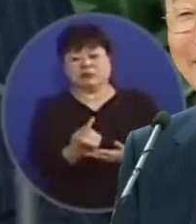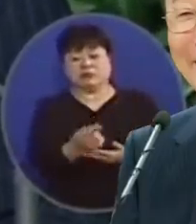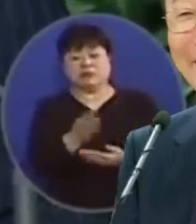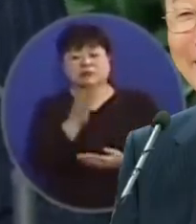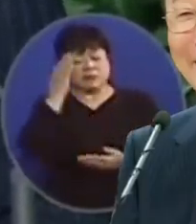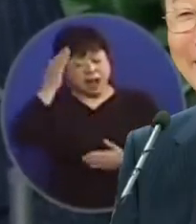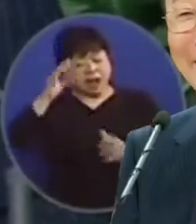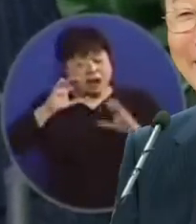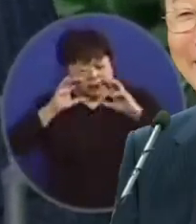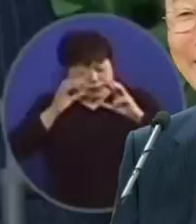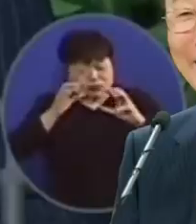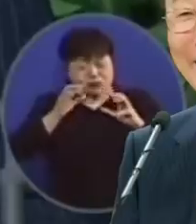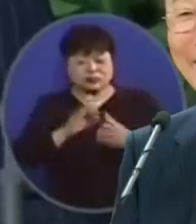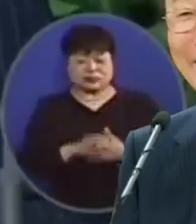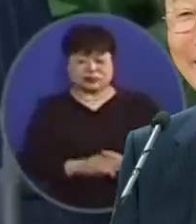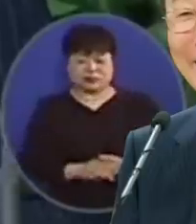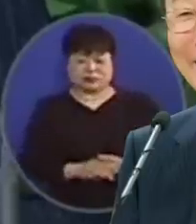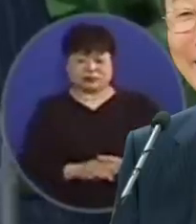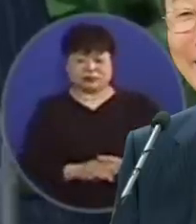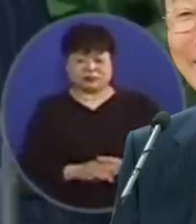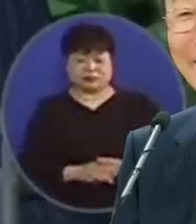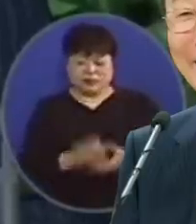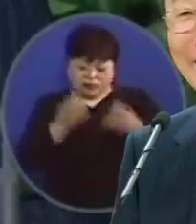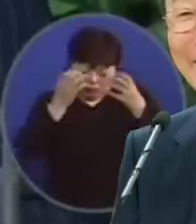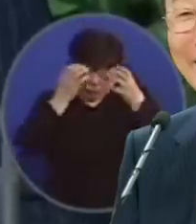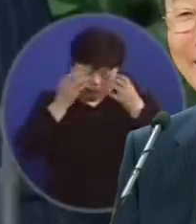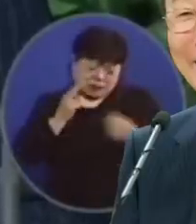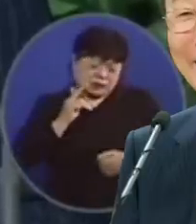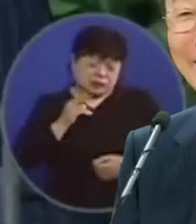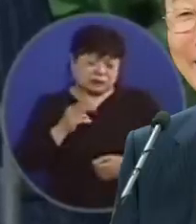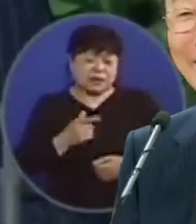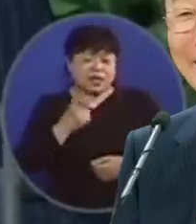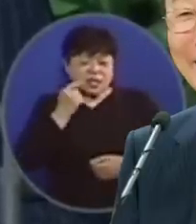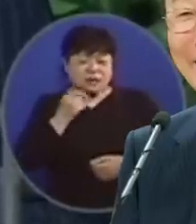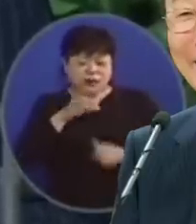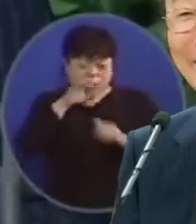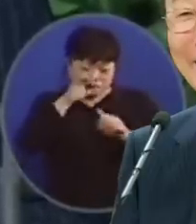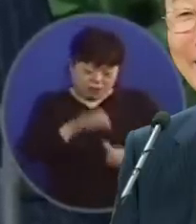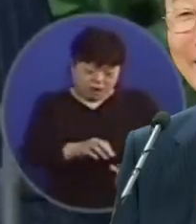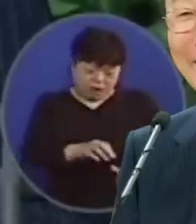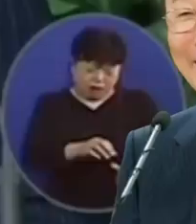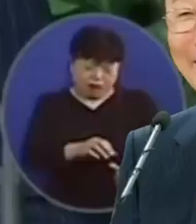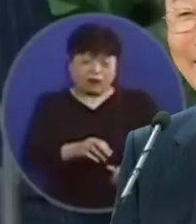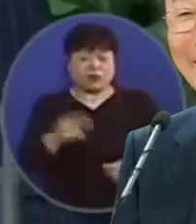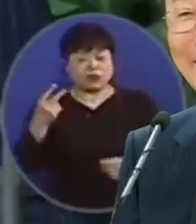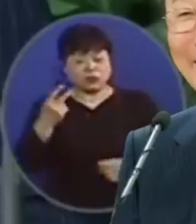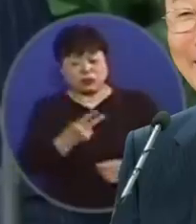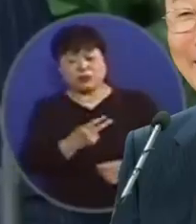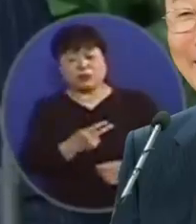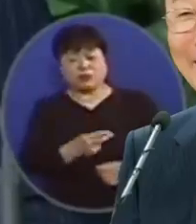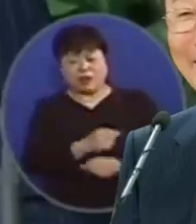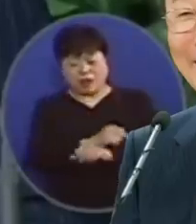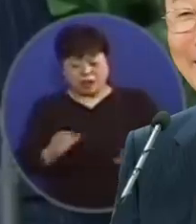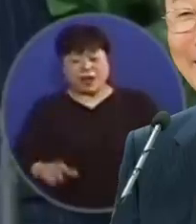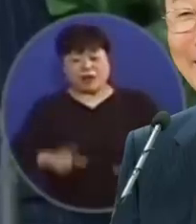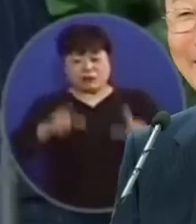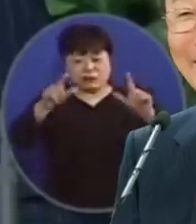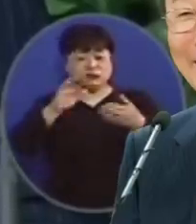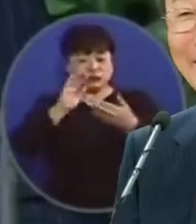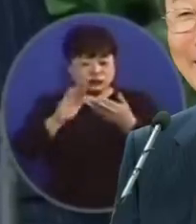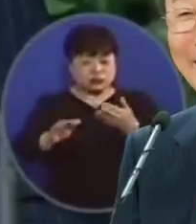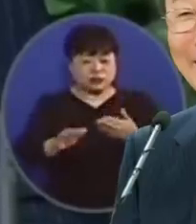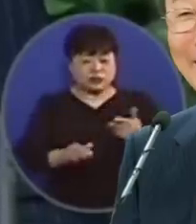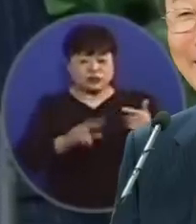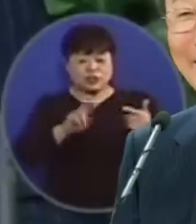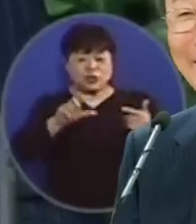우리 한국 국민이 순환의 국민입니다. 일본 일정하에서 고통당한 것도 말로 다 할 수 없고, 해방되고 난 다음 끝장